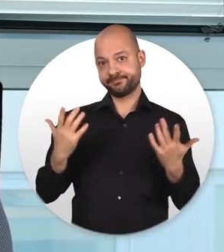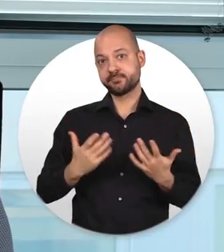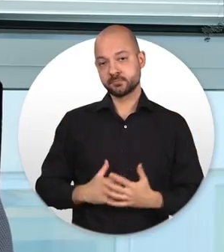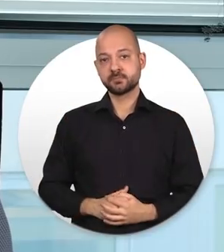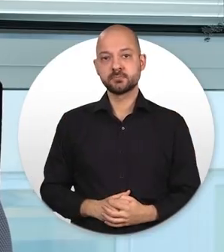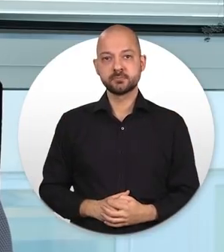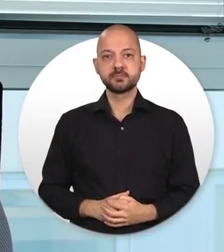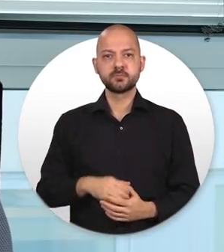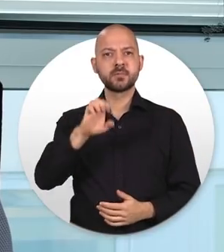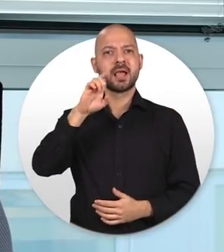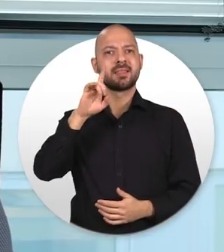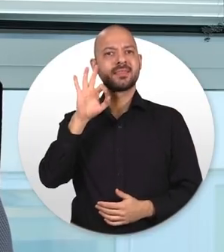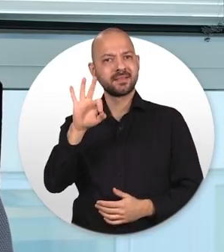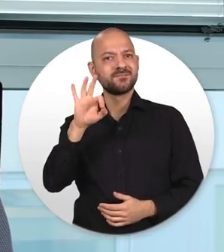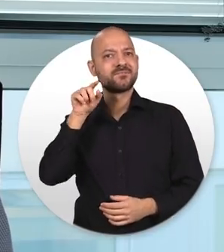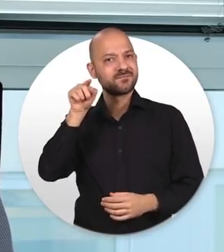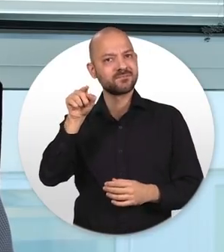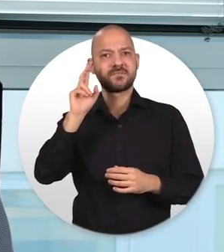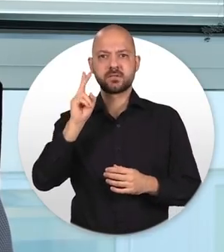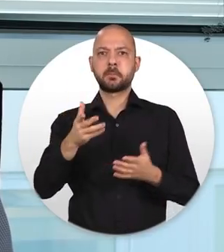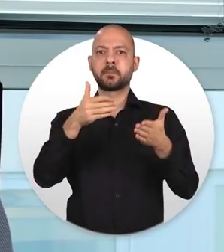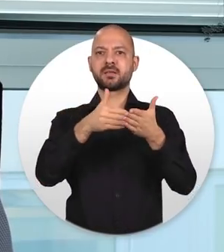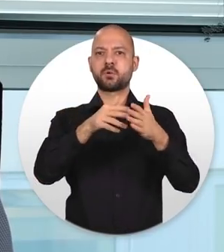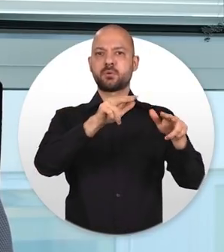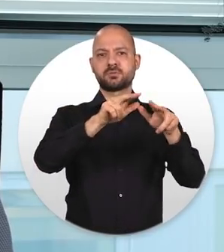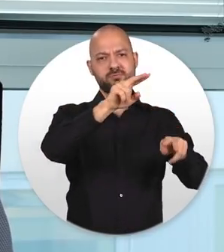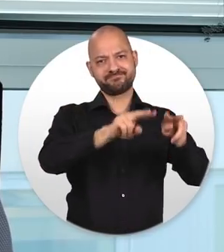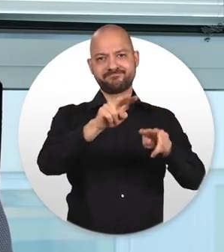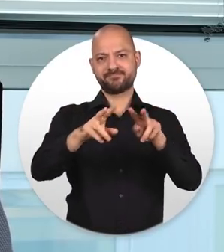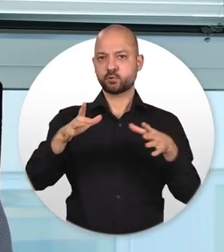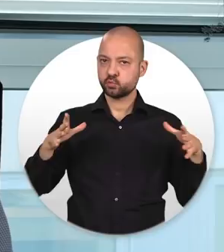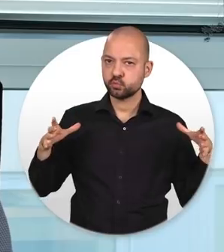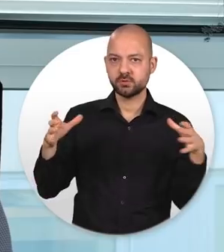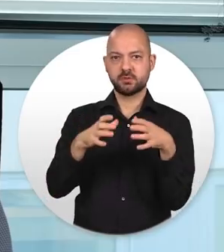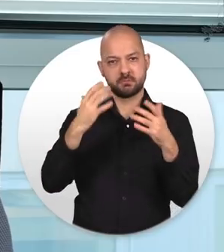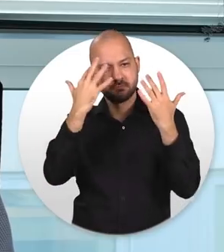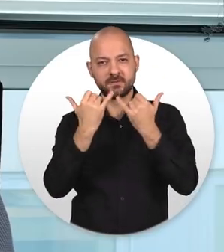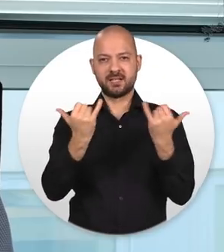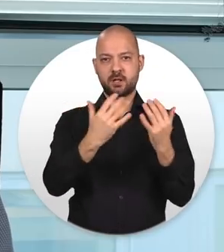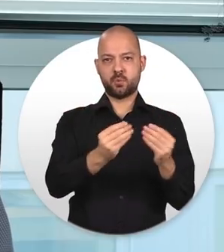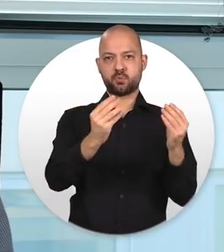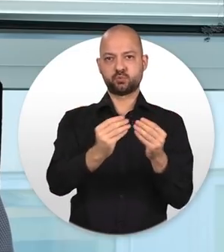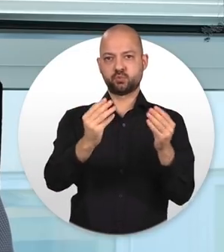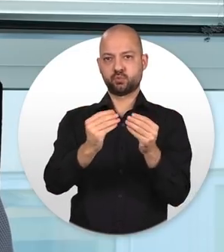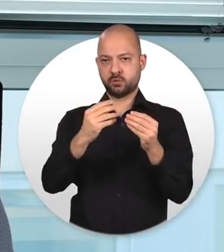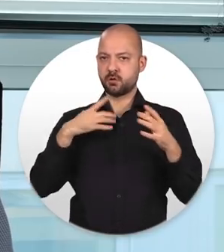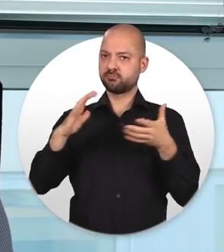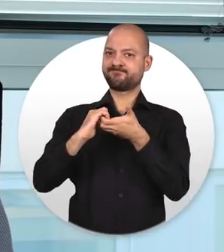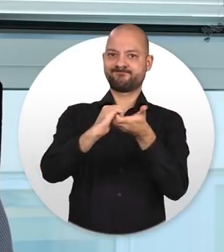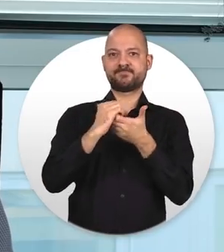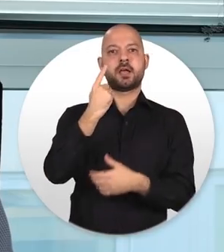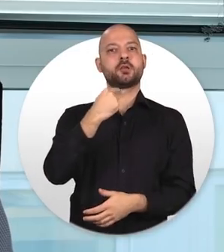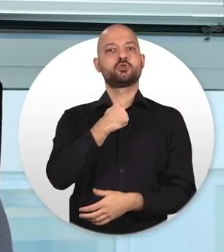Europa und auch darüber heraus. Den EDF bringt behinderten Organisationen zusammen, für gemeinsam über